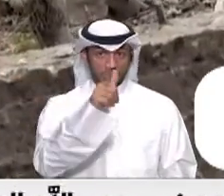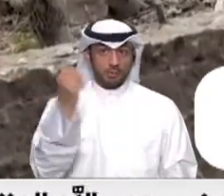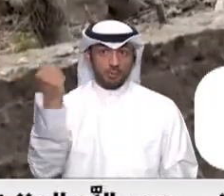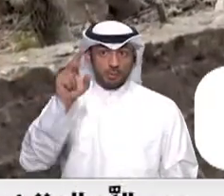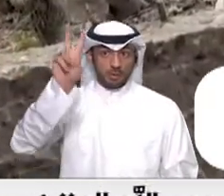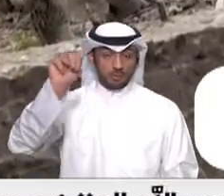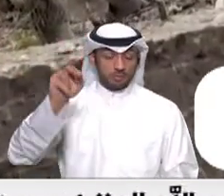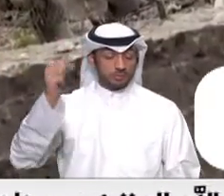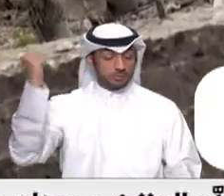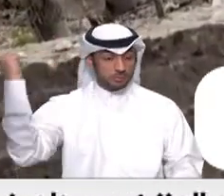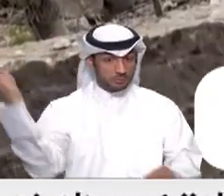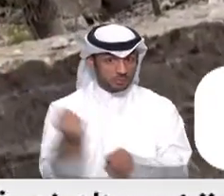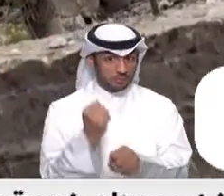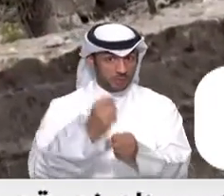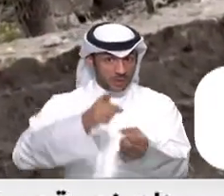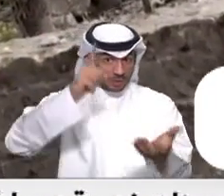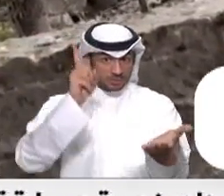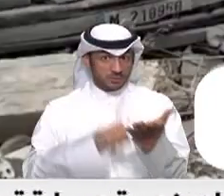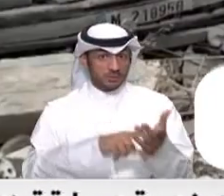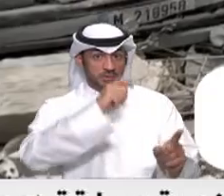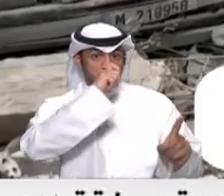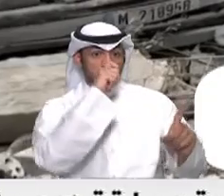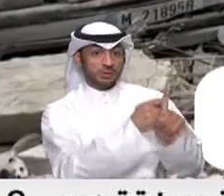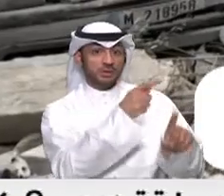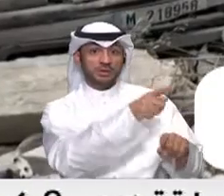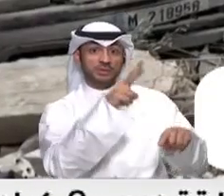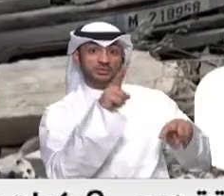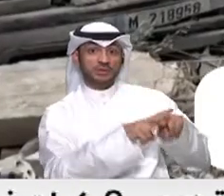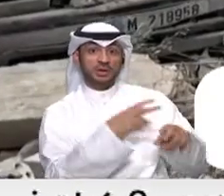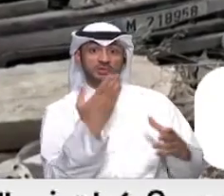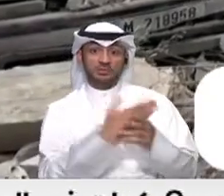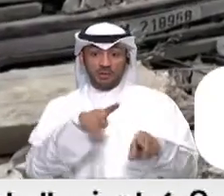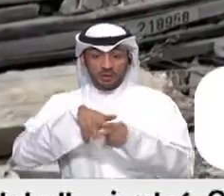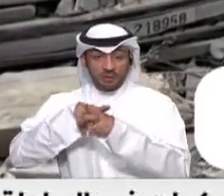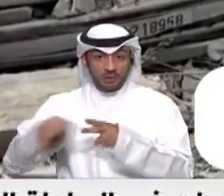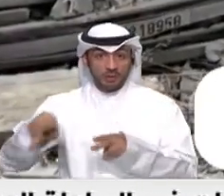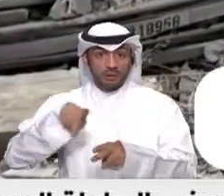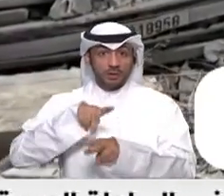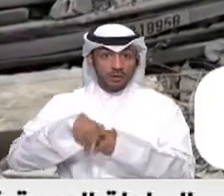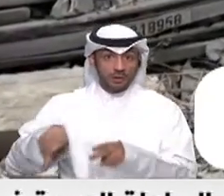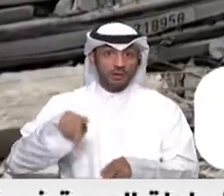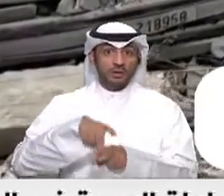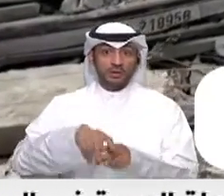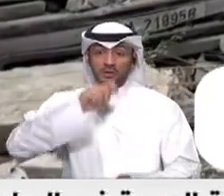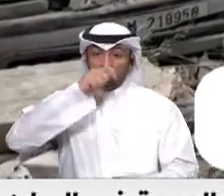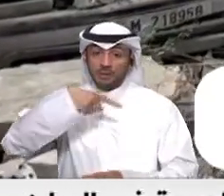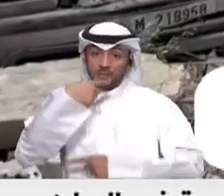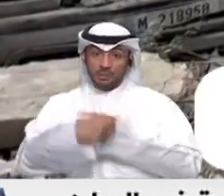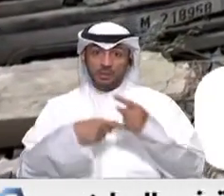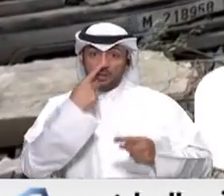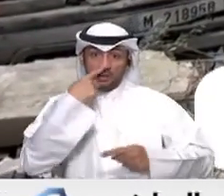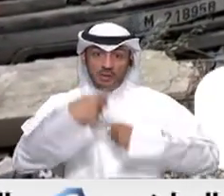لاتخاذ موقف حازم تجاه الاعتداءات الإسرائيلية على اليونيفيل ومنع تكرارها.